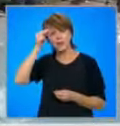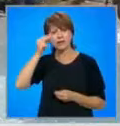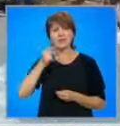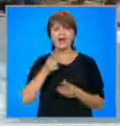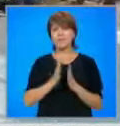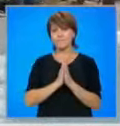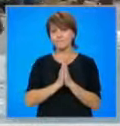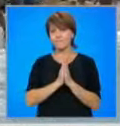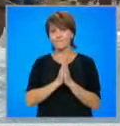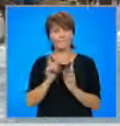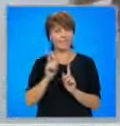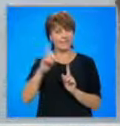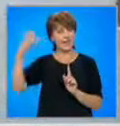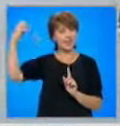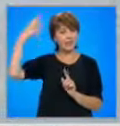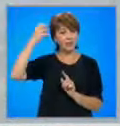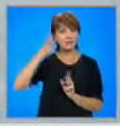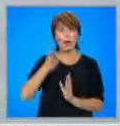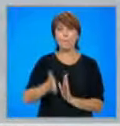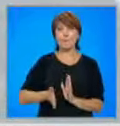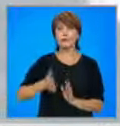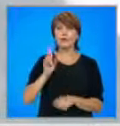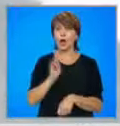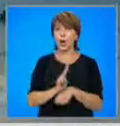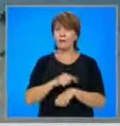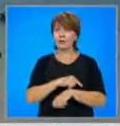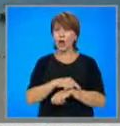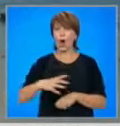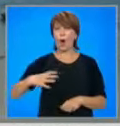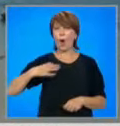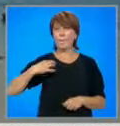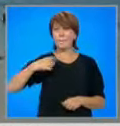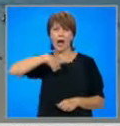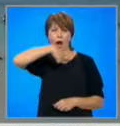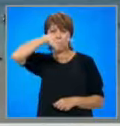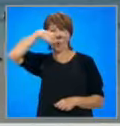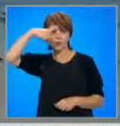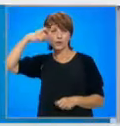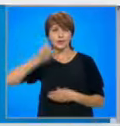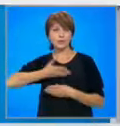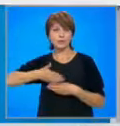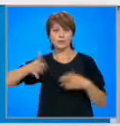избягват слънцето и пътуване в обедните часове. Опасните горещини ще продължат поне 10 дни.